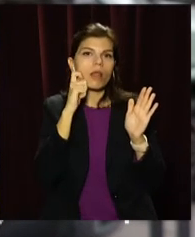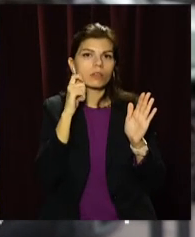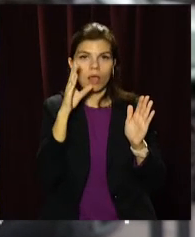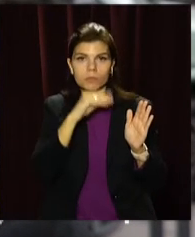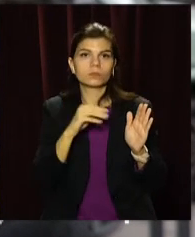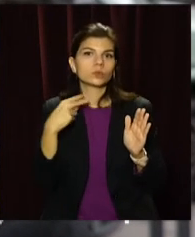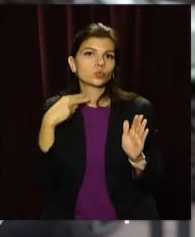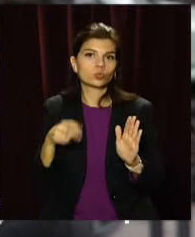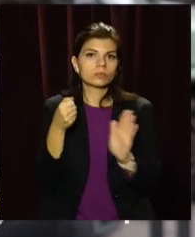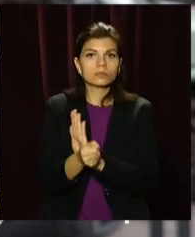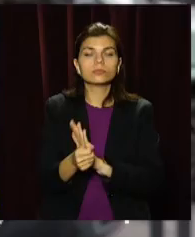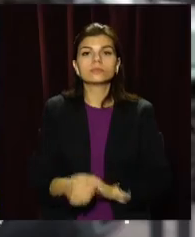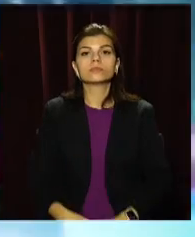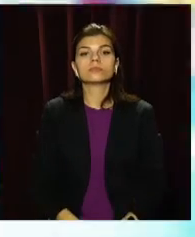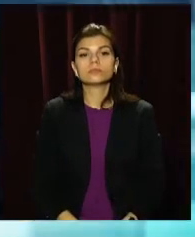волі.